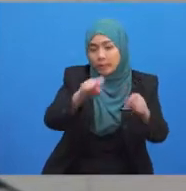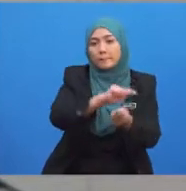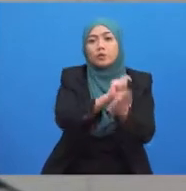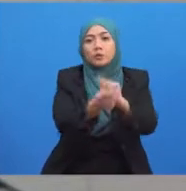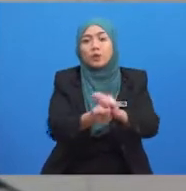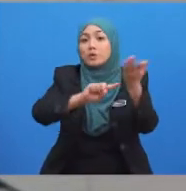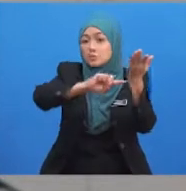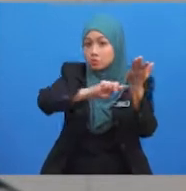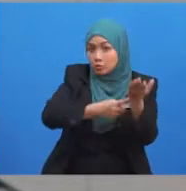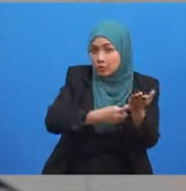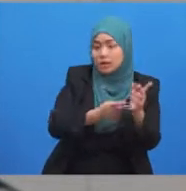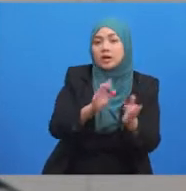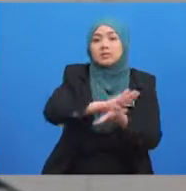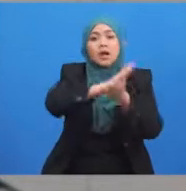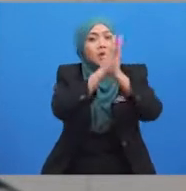menjadi monomer?